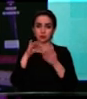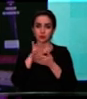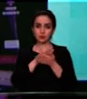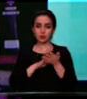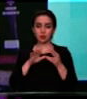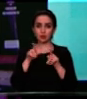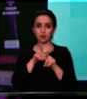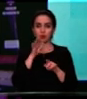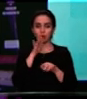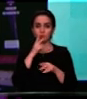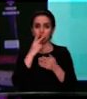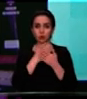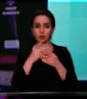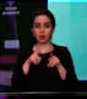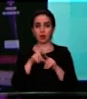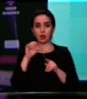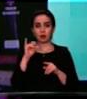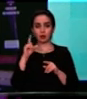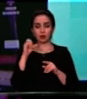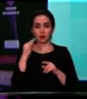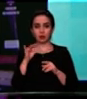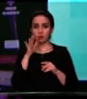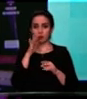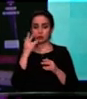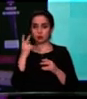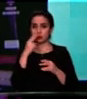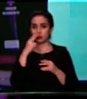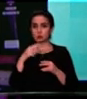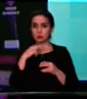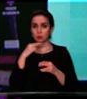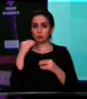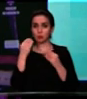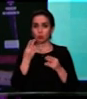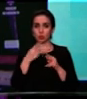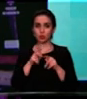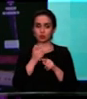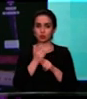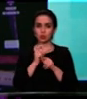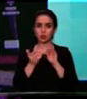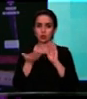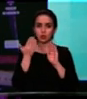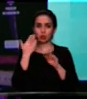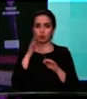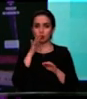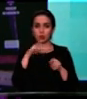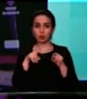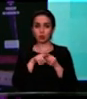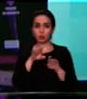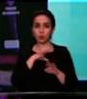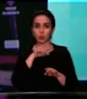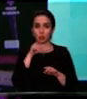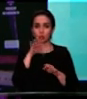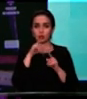etgan vaqtlarini ko'rib turibsiz. Arxey va protrozoy eralariga e'tibor bergan bo'lsangiz, ular juda ham qadimgi eralar bo'lganligi uchun